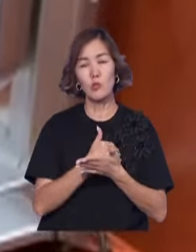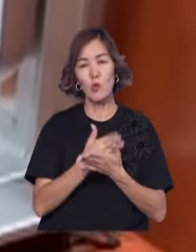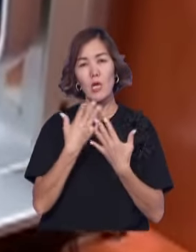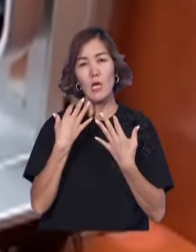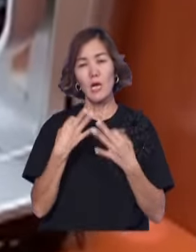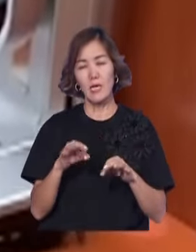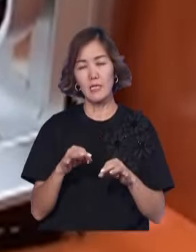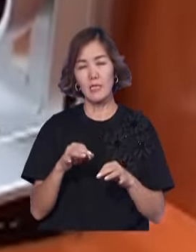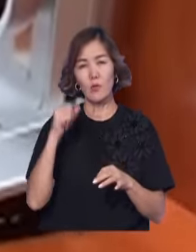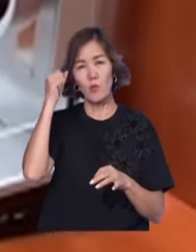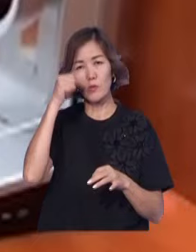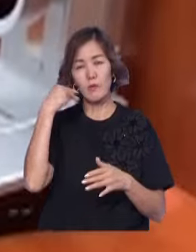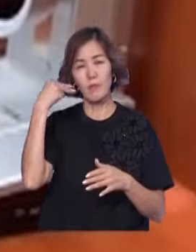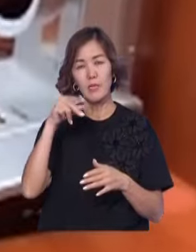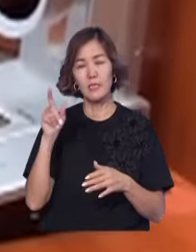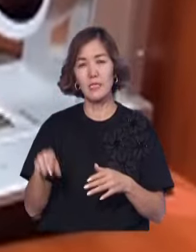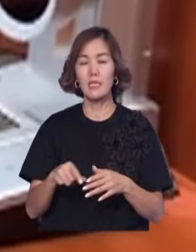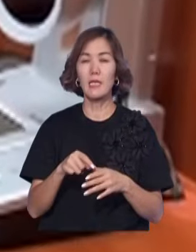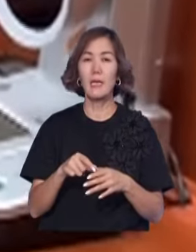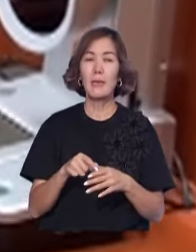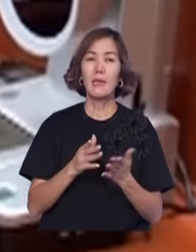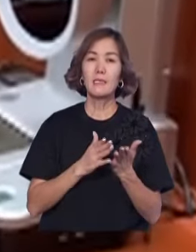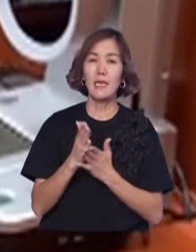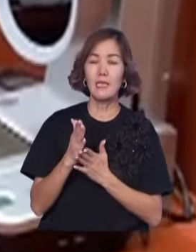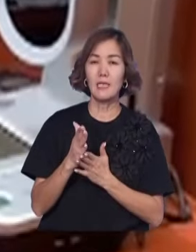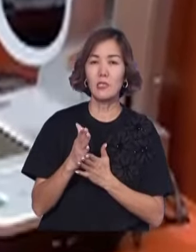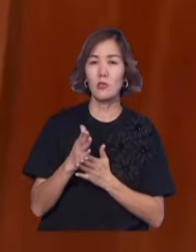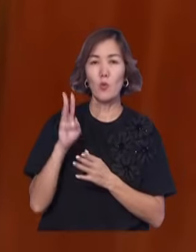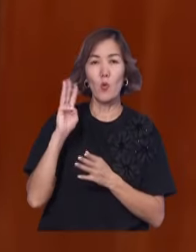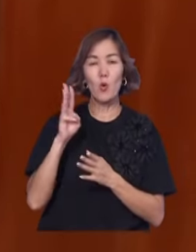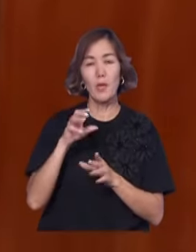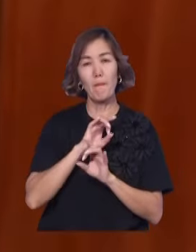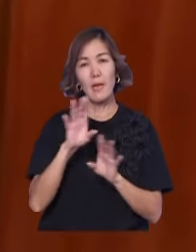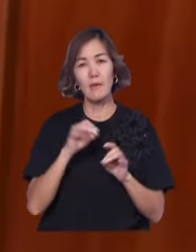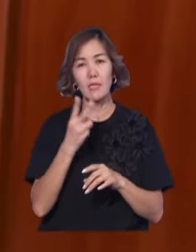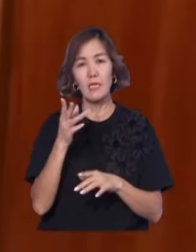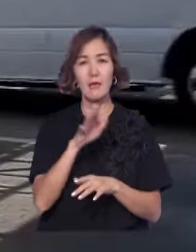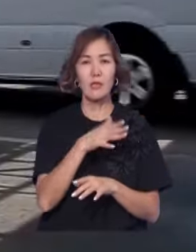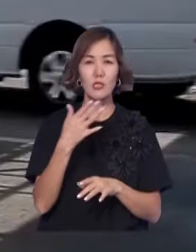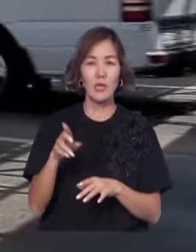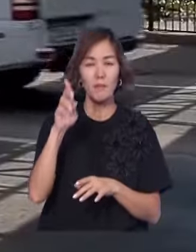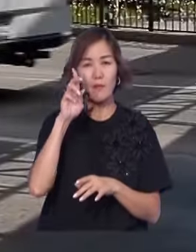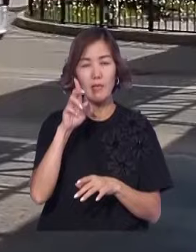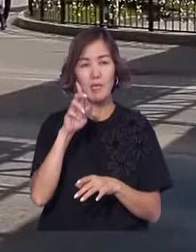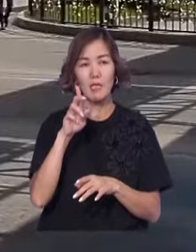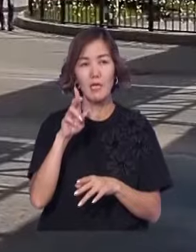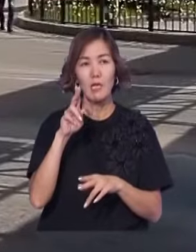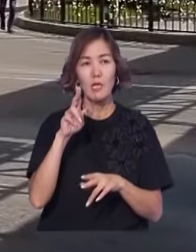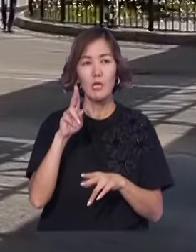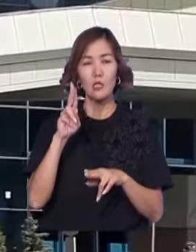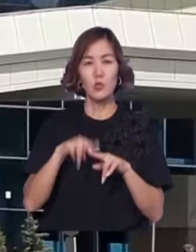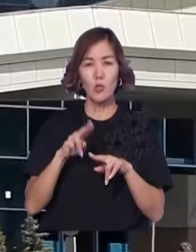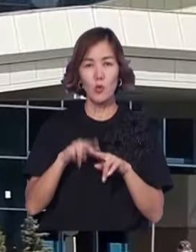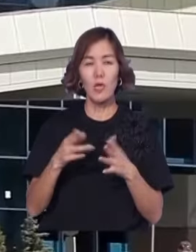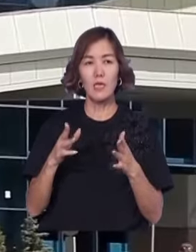Бұл туралы Өзбекстан президентінің сыртқы саясат жөніндегі арнайы өкілі мәлімдеді. Тараптар екі ел азаматтарының жеке куәлігін